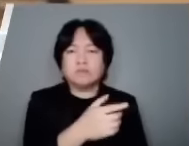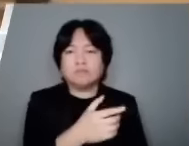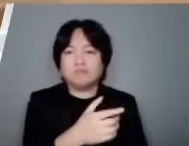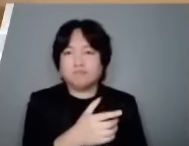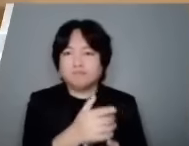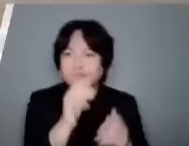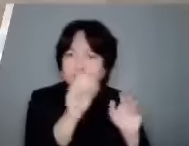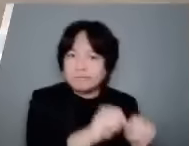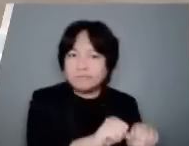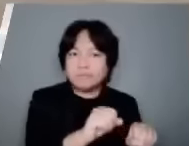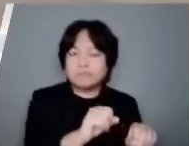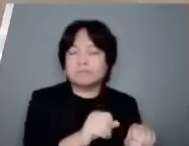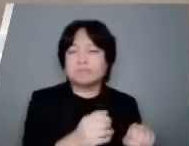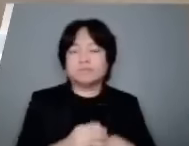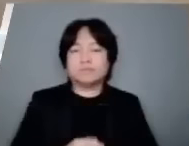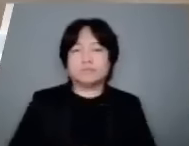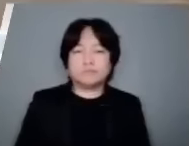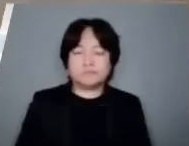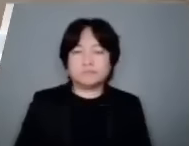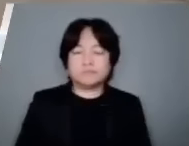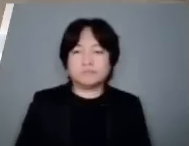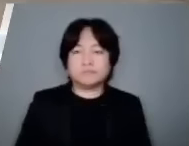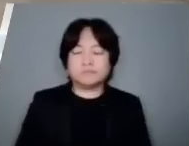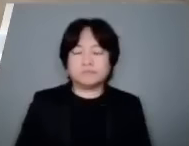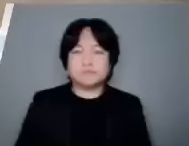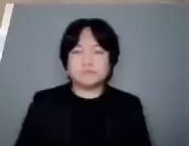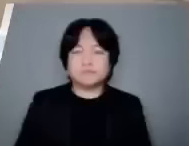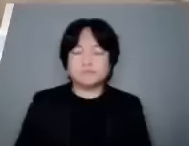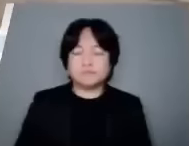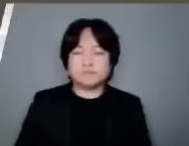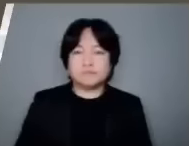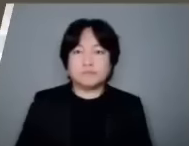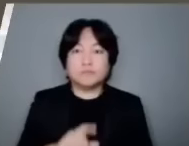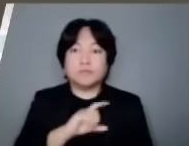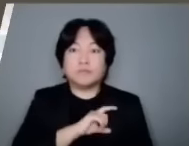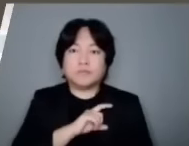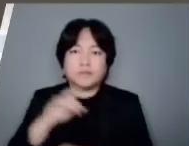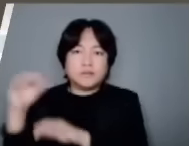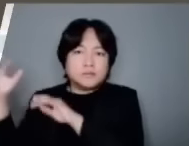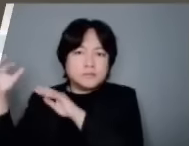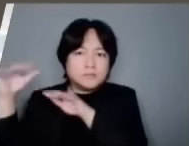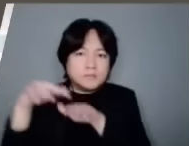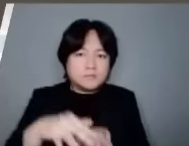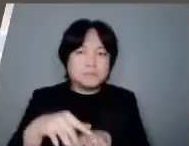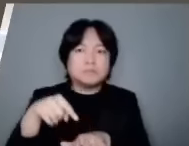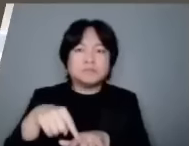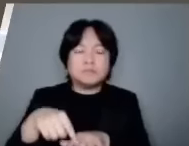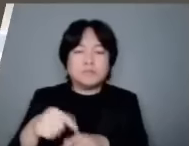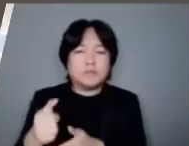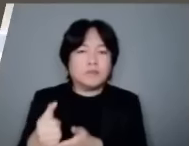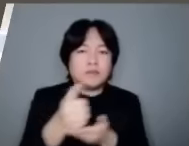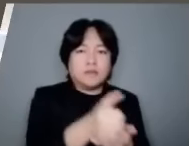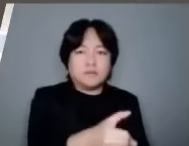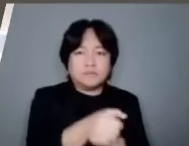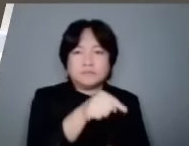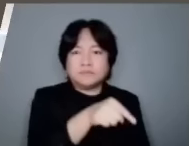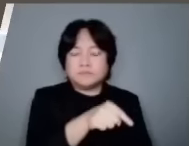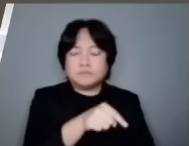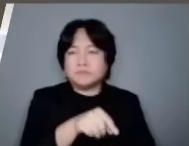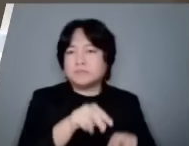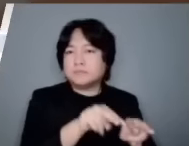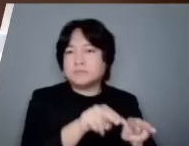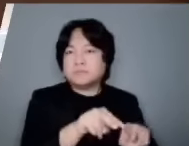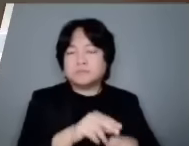Davao City ang karagdagang pulis na tutulong sa civil disturbance management. Hiniling naman ang KOJC sa Davao Engineer's Office